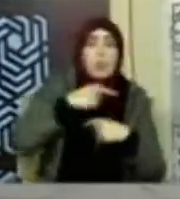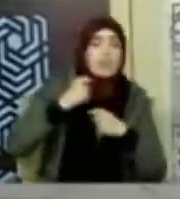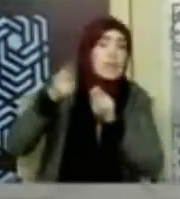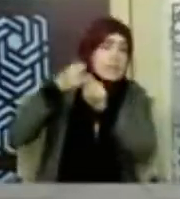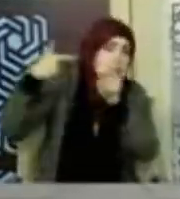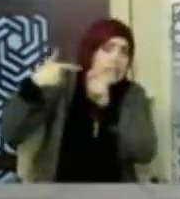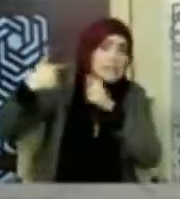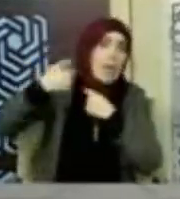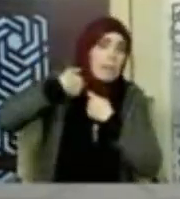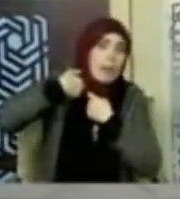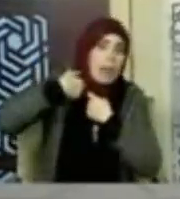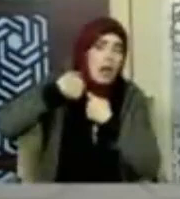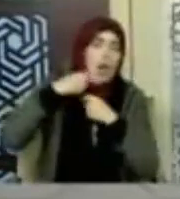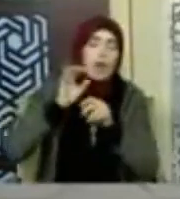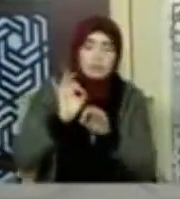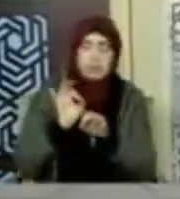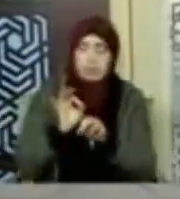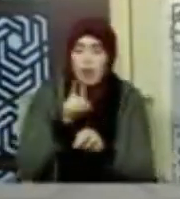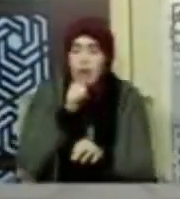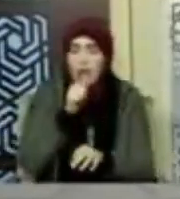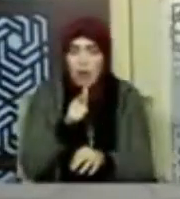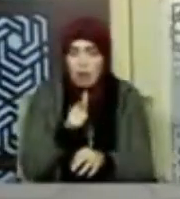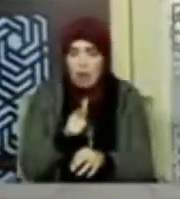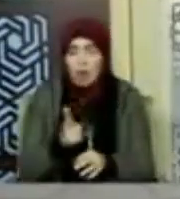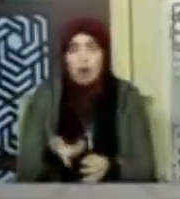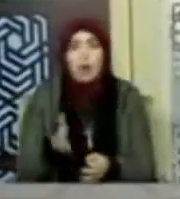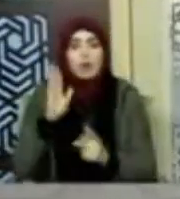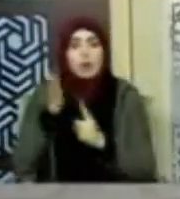فقال رسول الله صلى الله عليه وسلم: